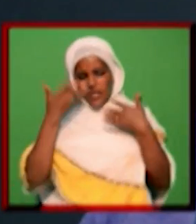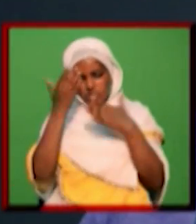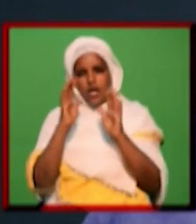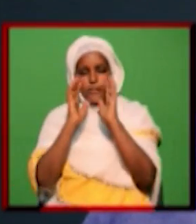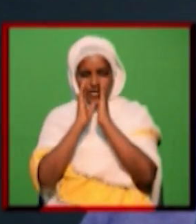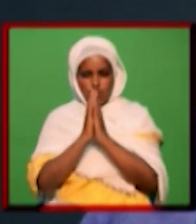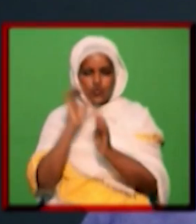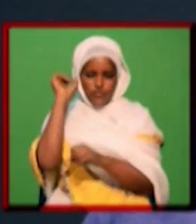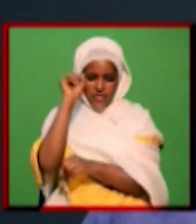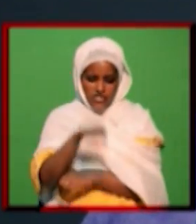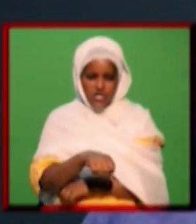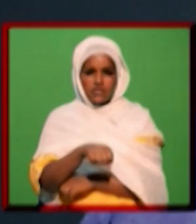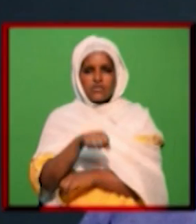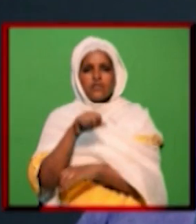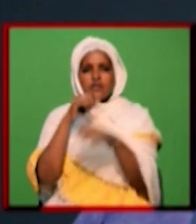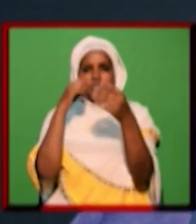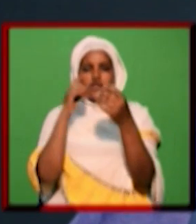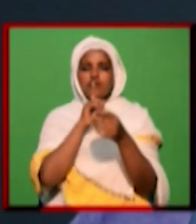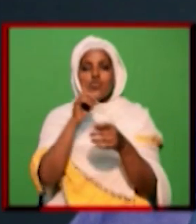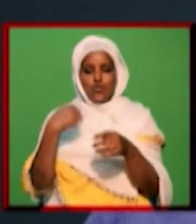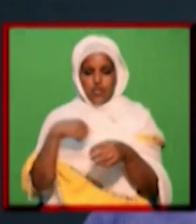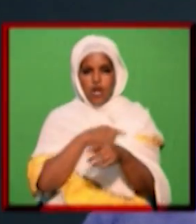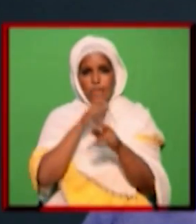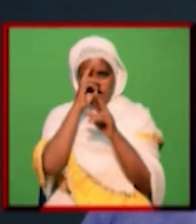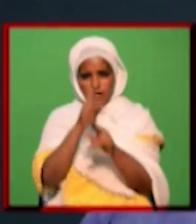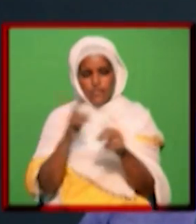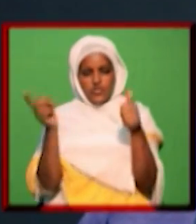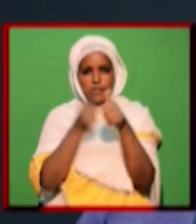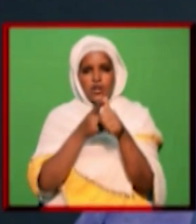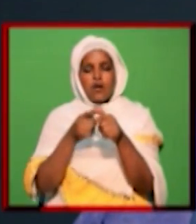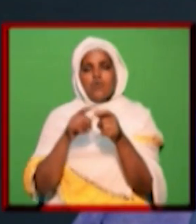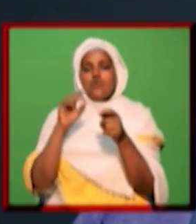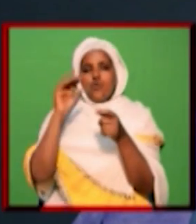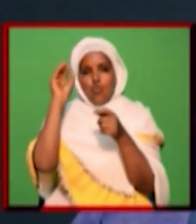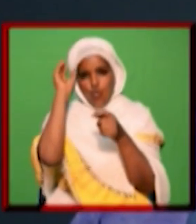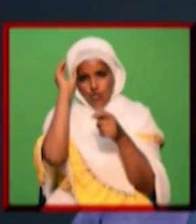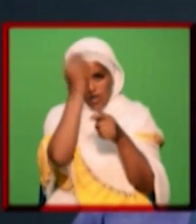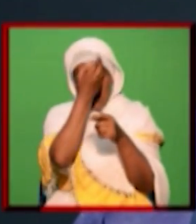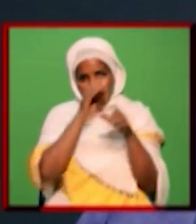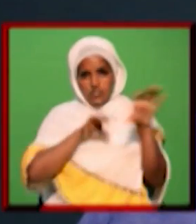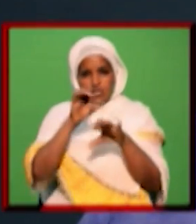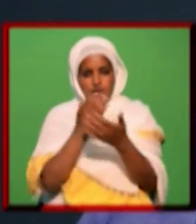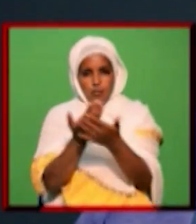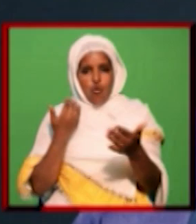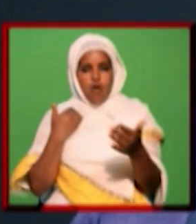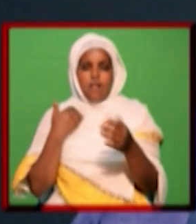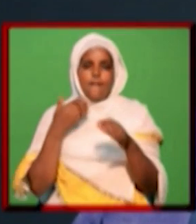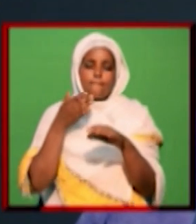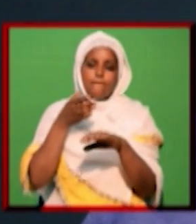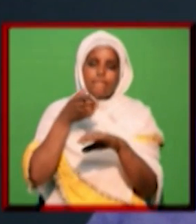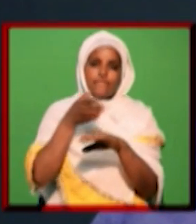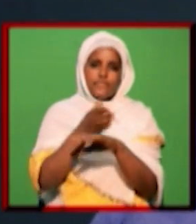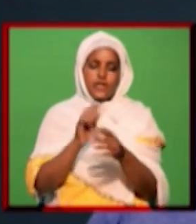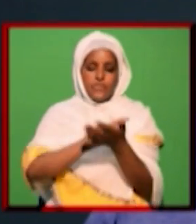بصلوت بسجدت باستبركو نو يمنا كبرو بجمرا ودته وسانا كتدرجه بهالا طوات بسامنت